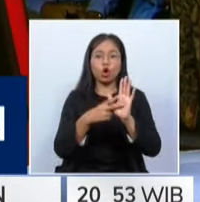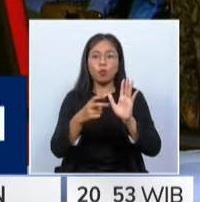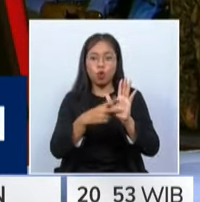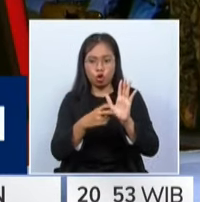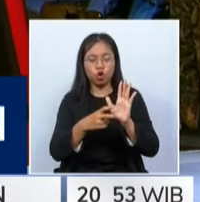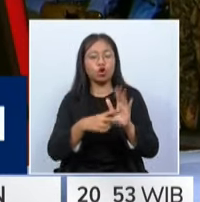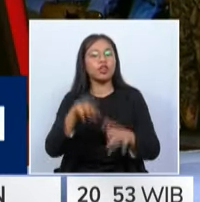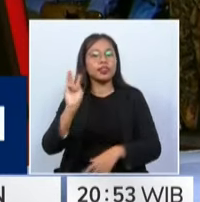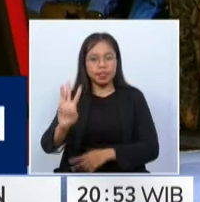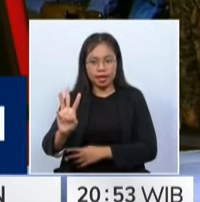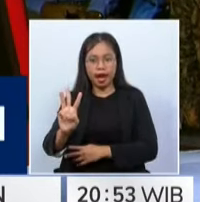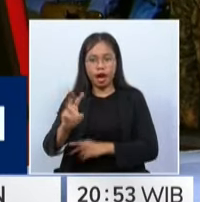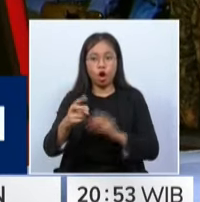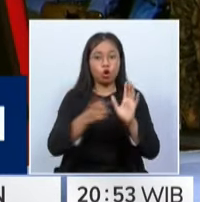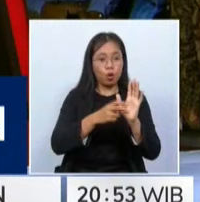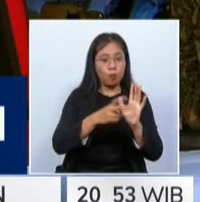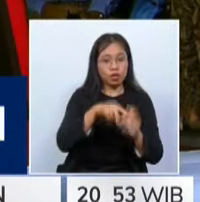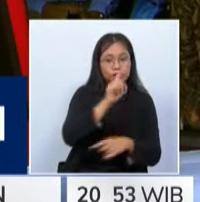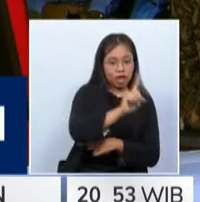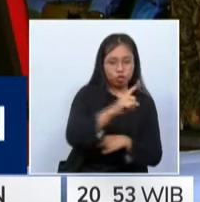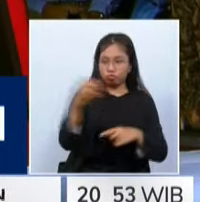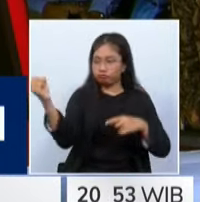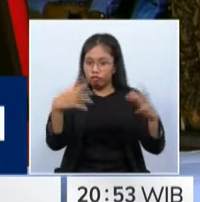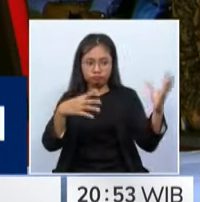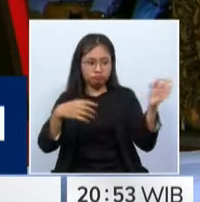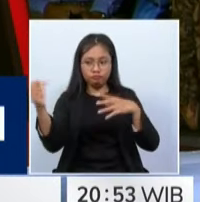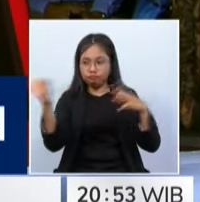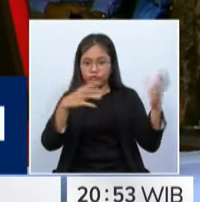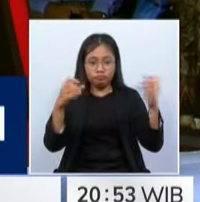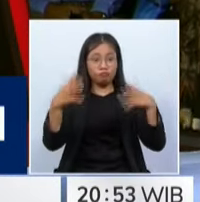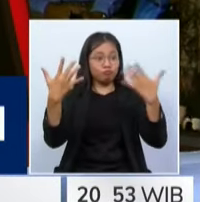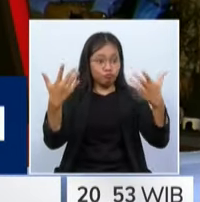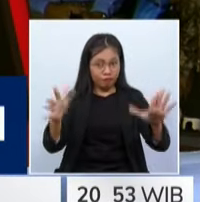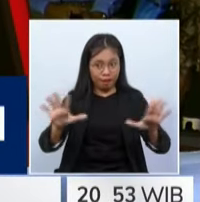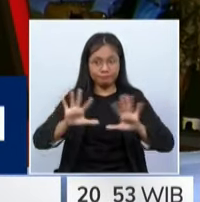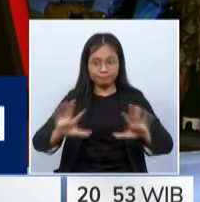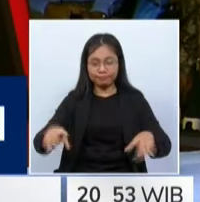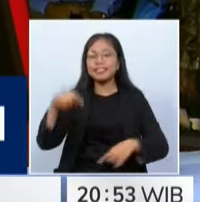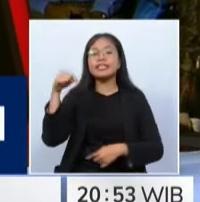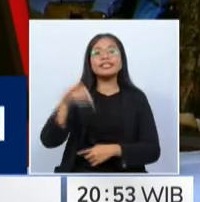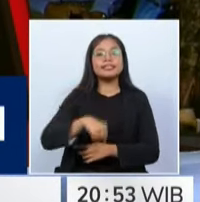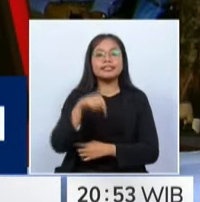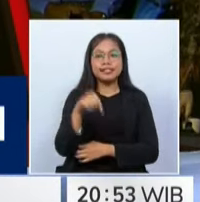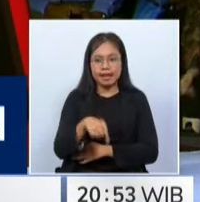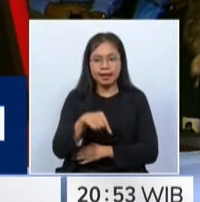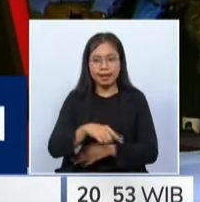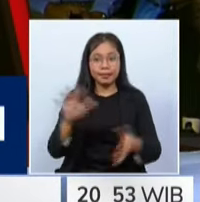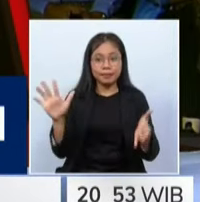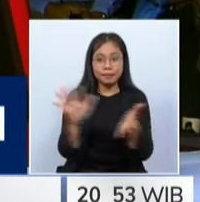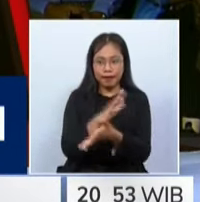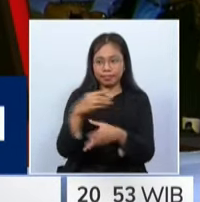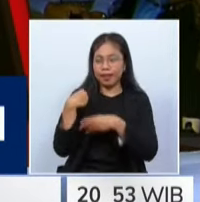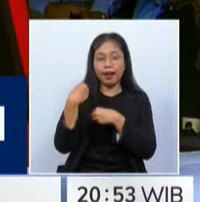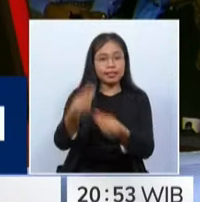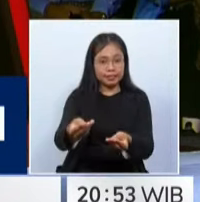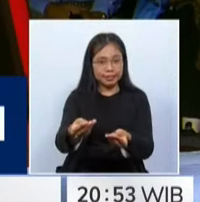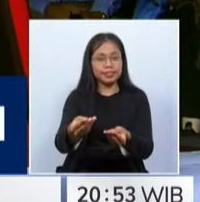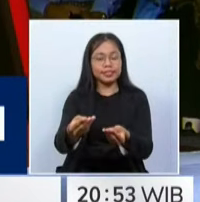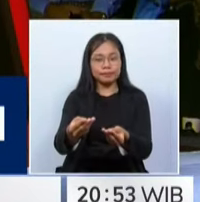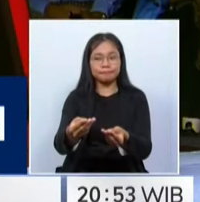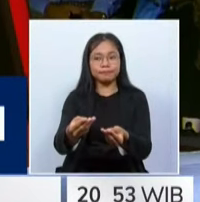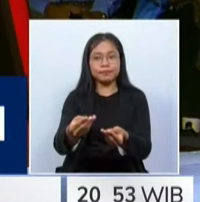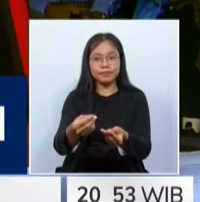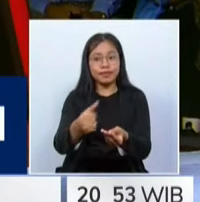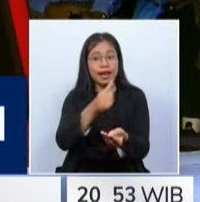satu saling berhadapan dengan tanya jawab dan memberi tanggapan dan selanjutnya kami berikan kesempatan kepada P calon Presiden nomor urut 1 Bapak Anis